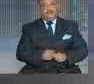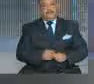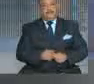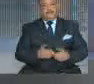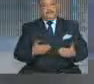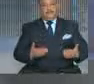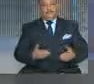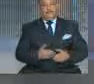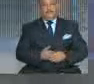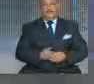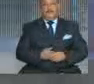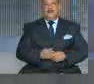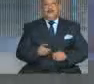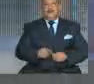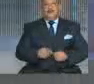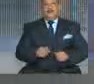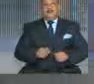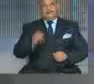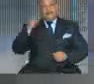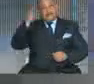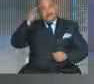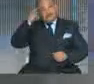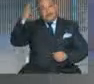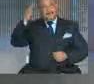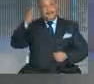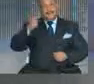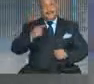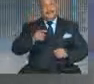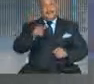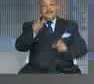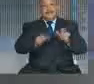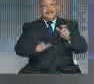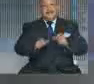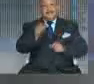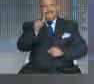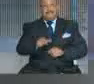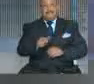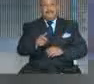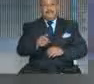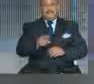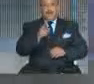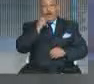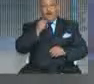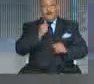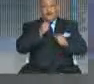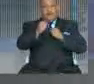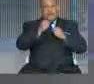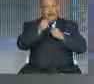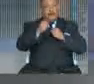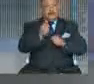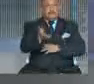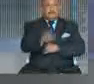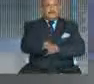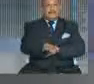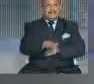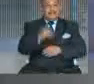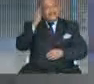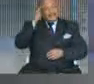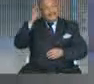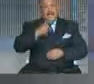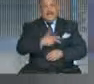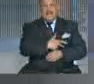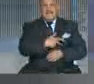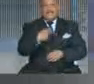والآن نمر إلى خبر يتعلق بالرياضة. فإحياء لذكرى وفاة ابن الجهة بطل الملاكمة علي السندي، نظمت جمعيات